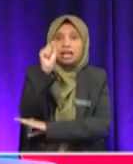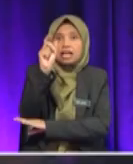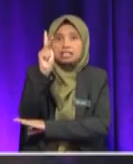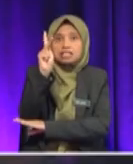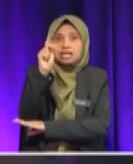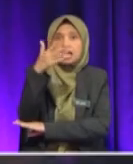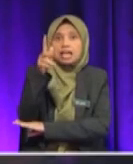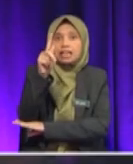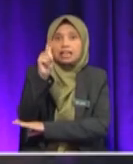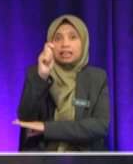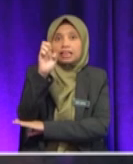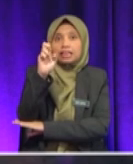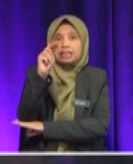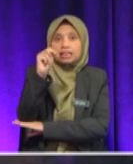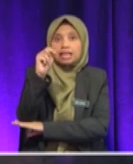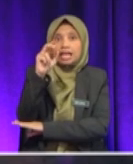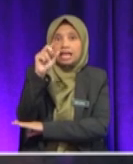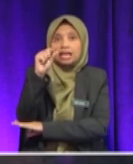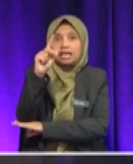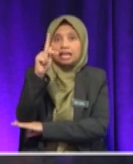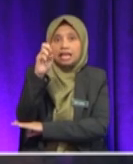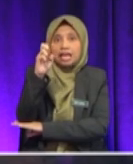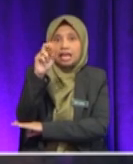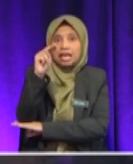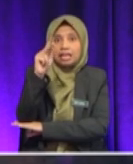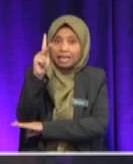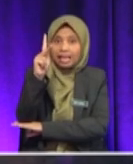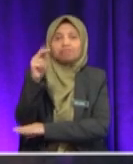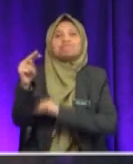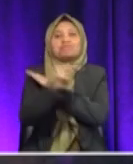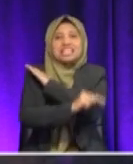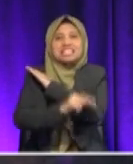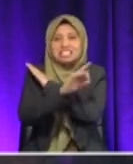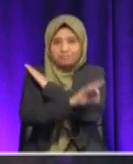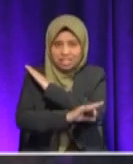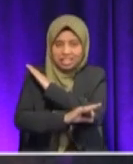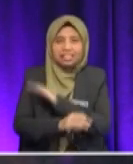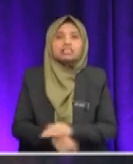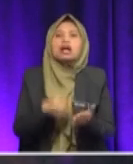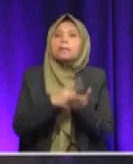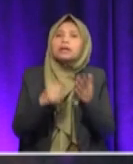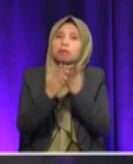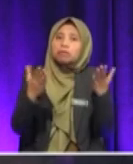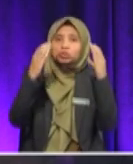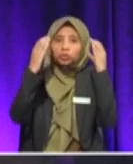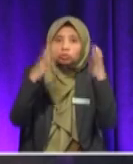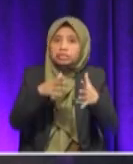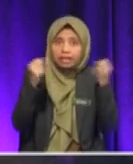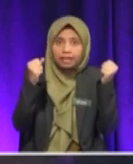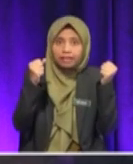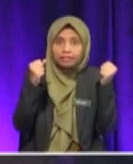Kiki Negeri 9 Assalamualaikum Ce Guh Waalaikumsalam Apa kabar hamdulillah Syaikh